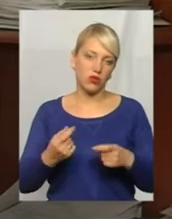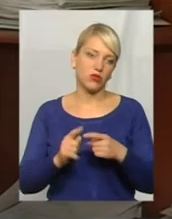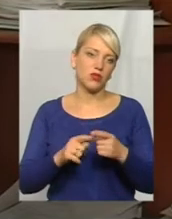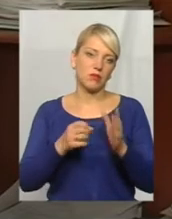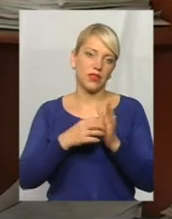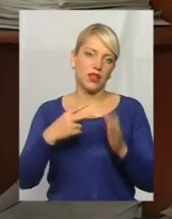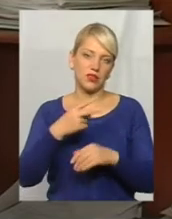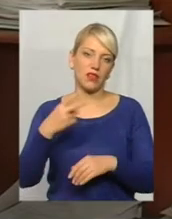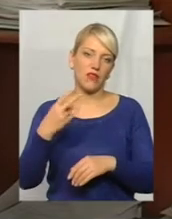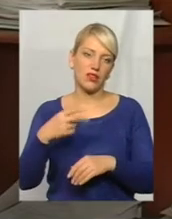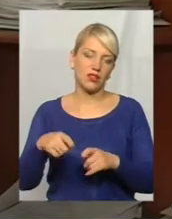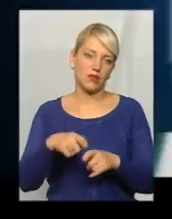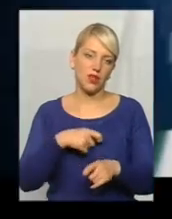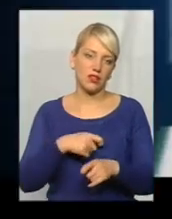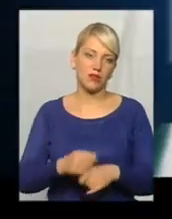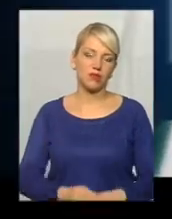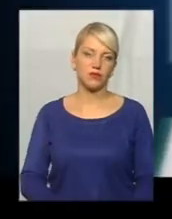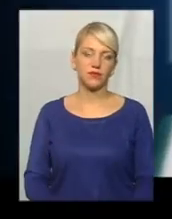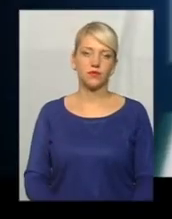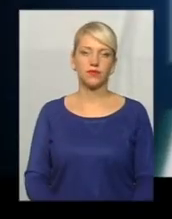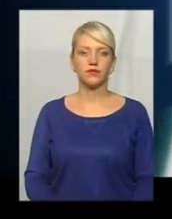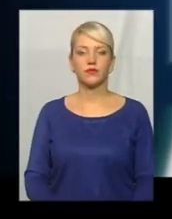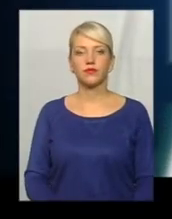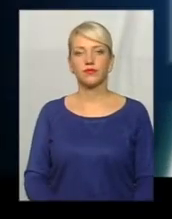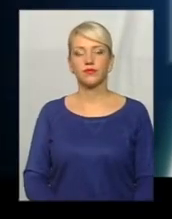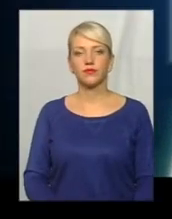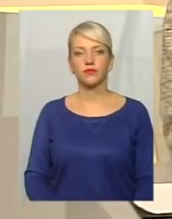дозволяє розташування майданчика.